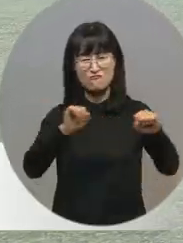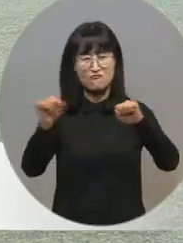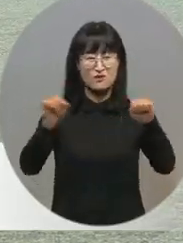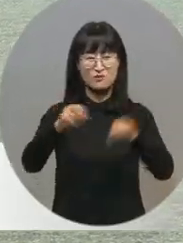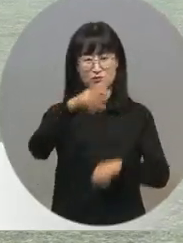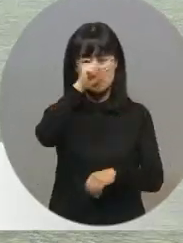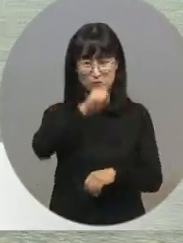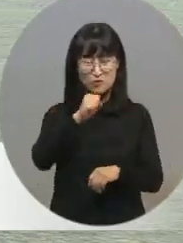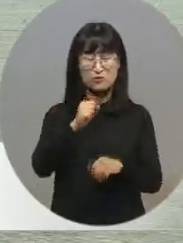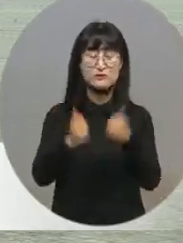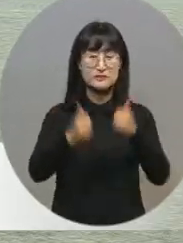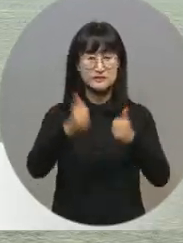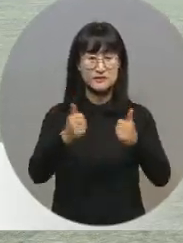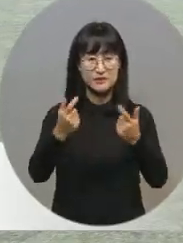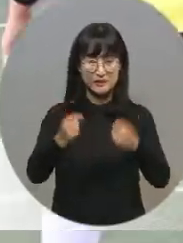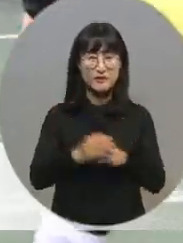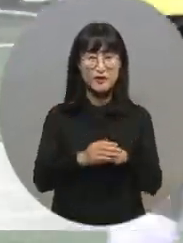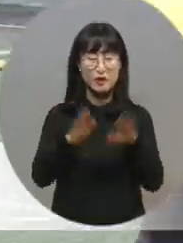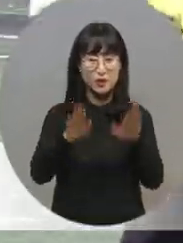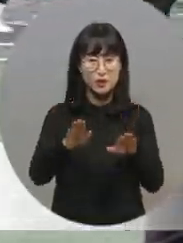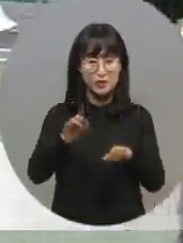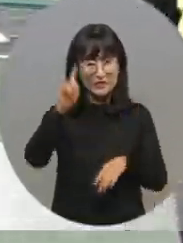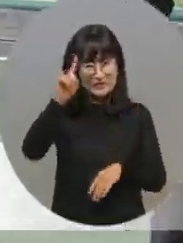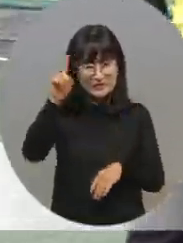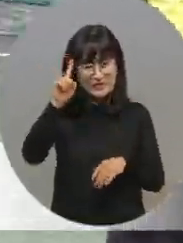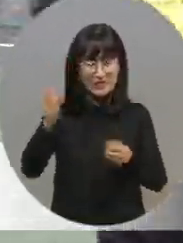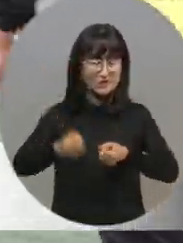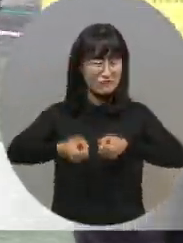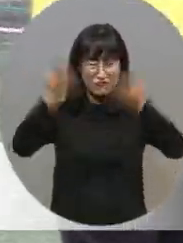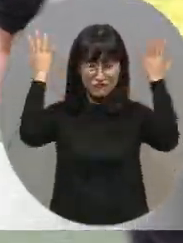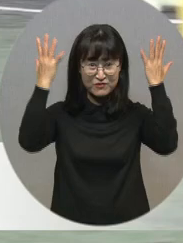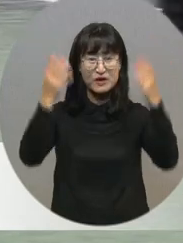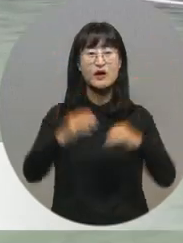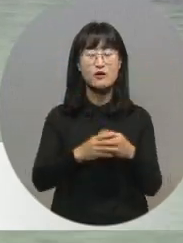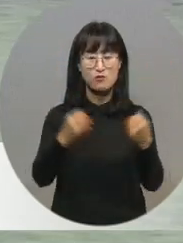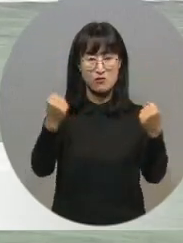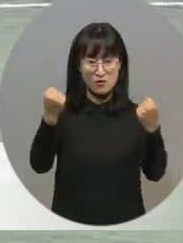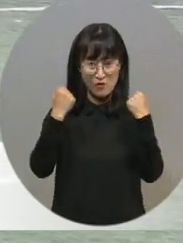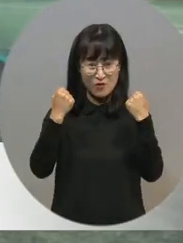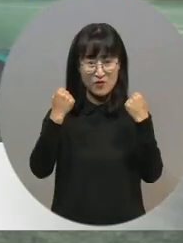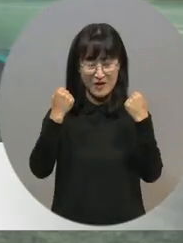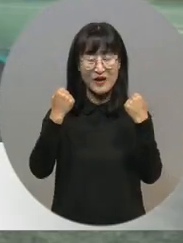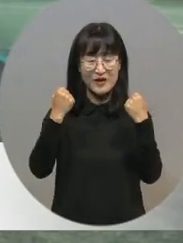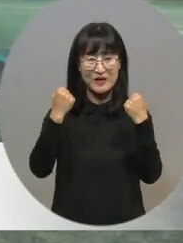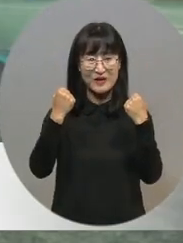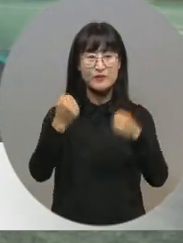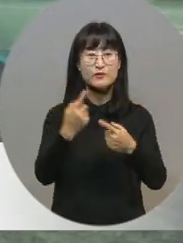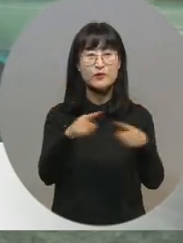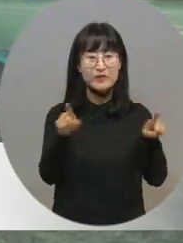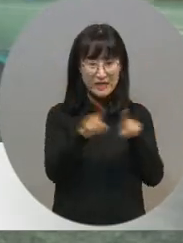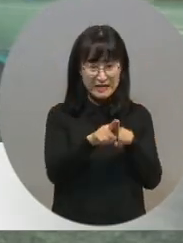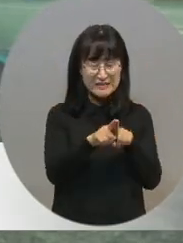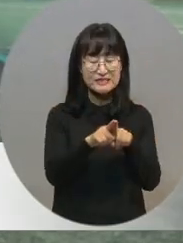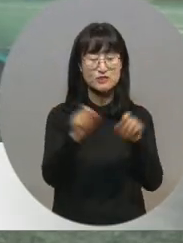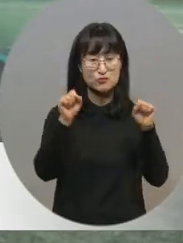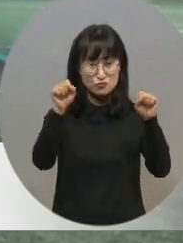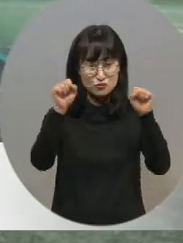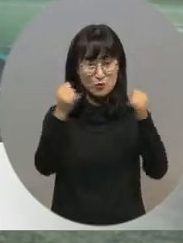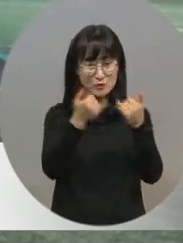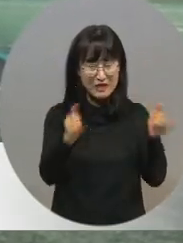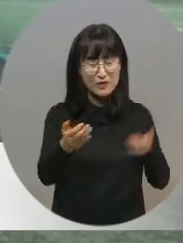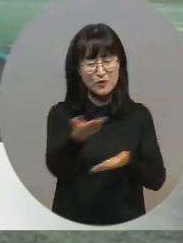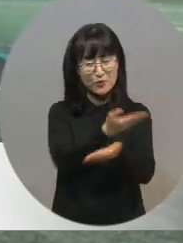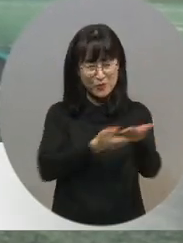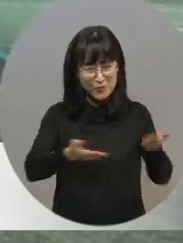경기인데요. 오늘 스트레스 확 날리시고 건강도 챙기시고 같이 하는 분들과